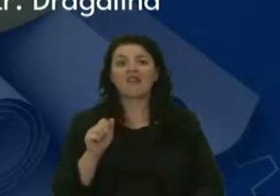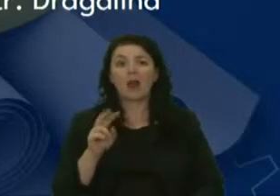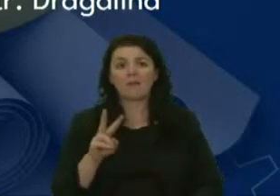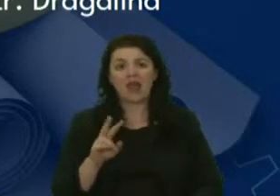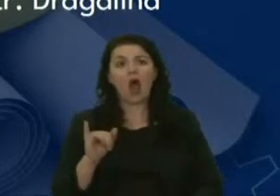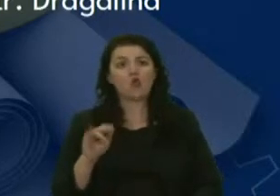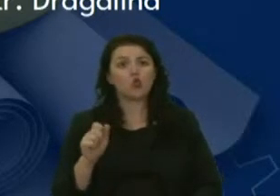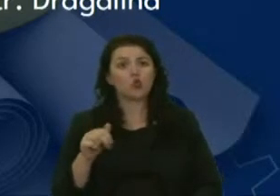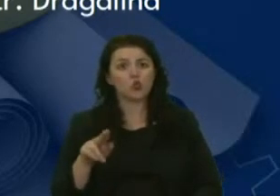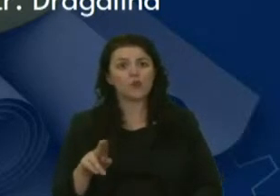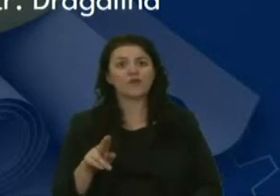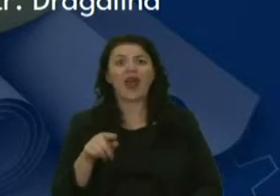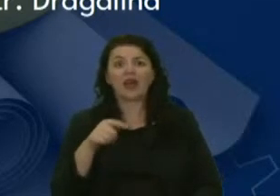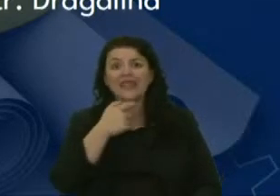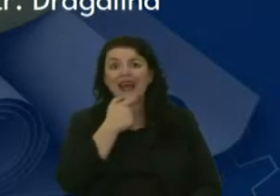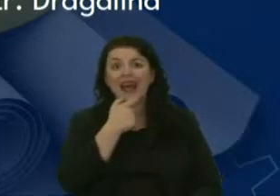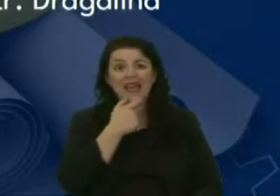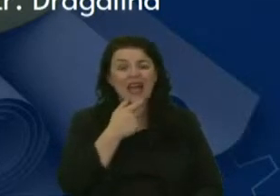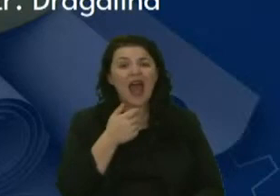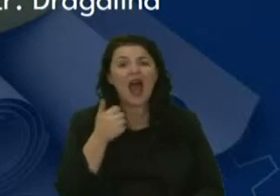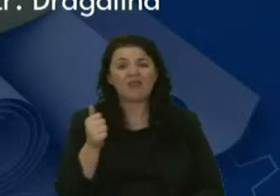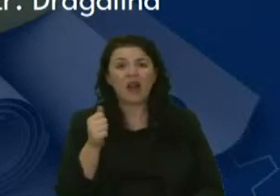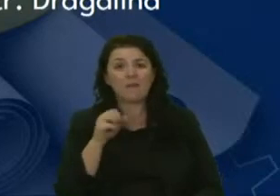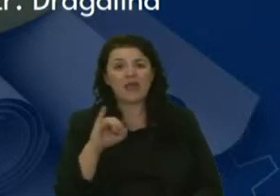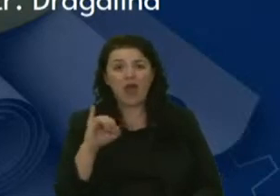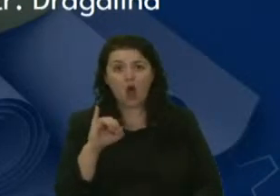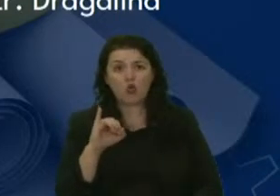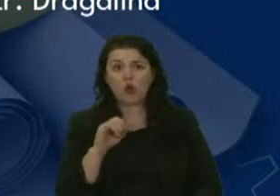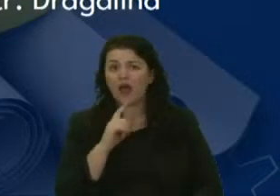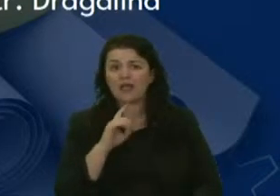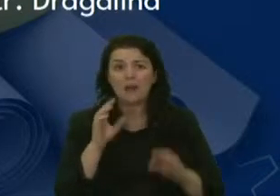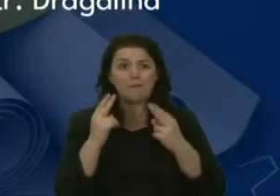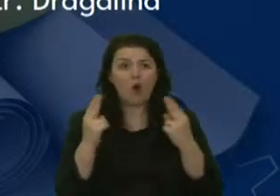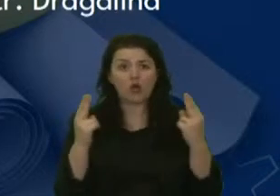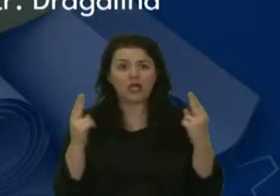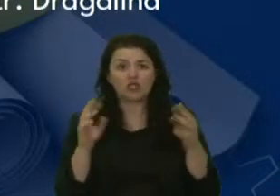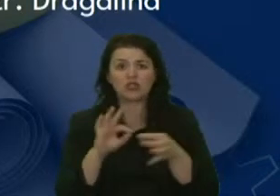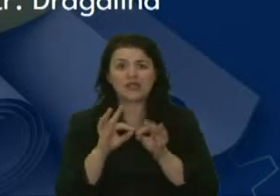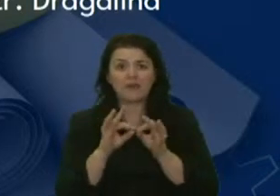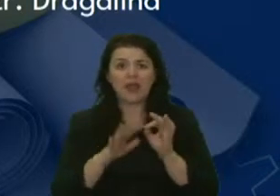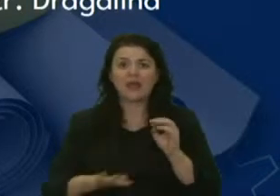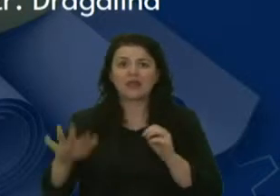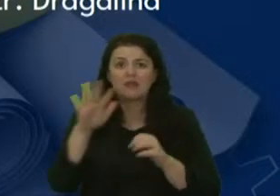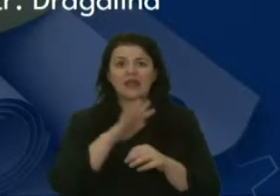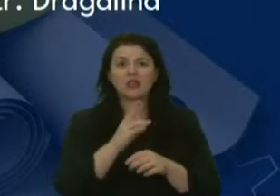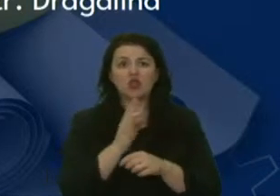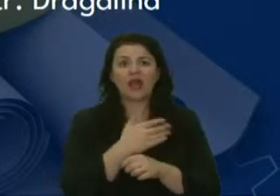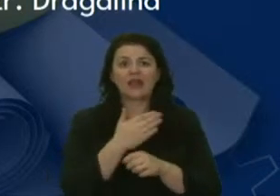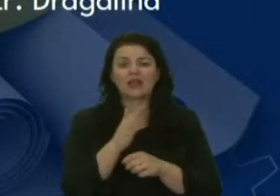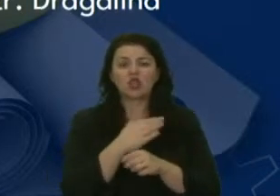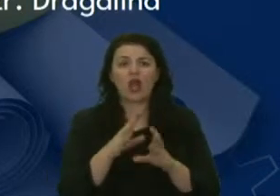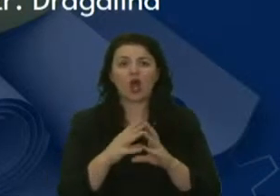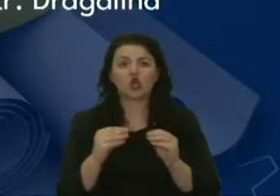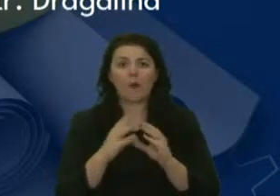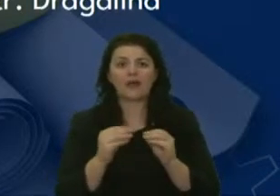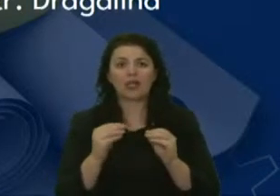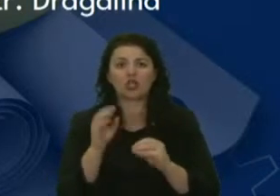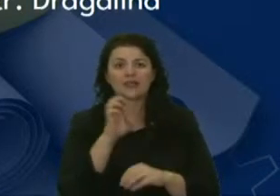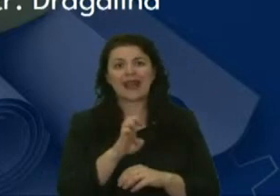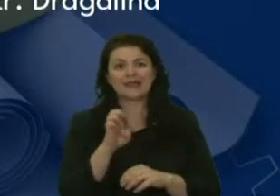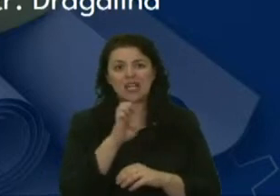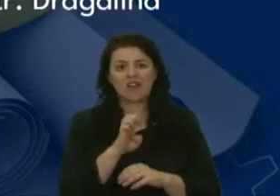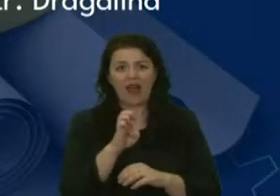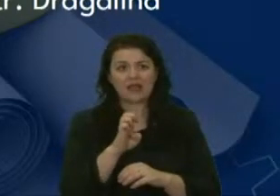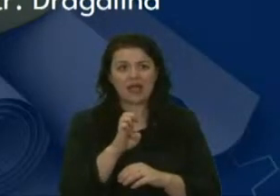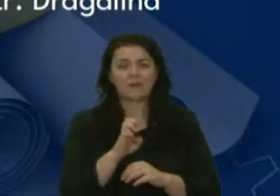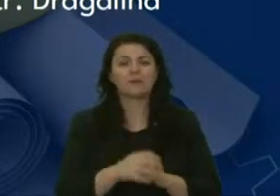pentru că suntem în anul Avram Iancu un an atât de important pentru pentru tot ceea ce înseamnă dimensiunea națională a românilor din Transilvania și nu